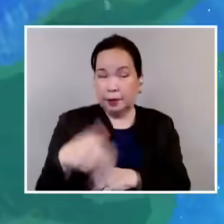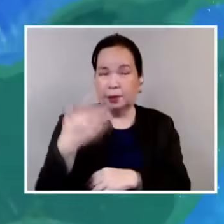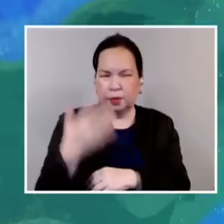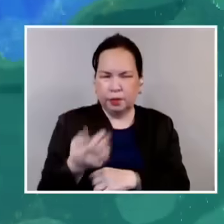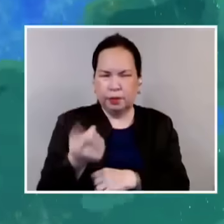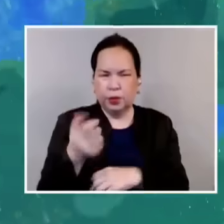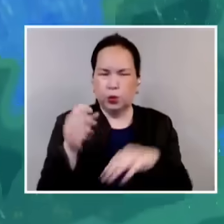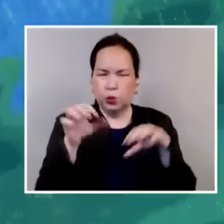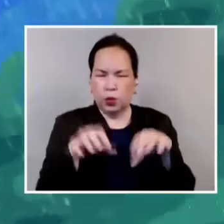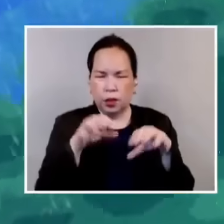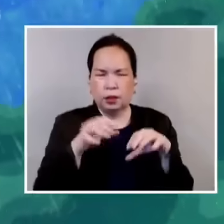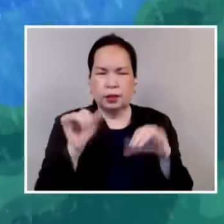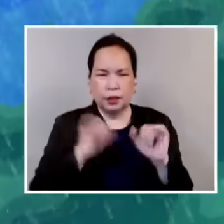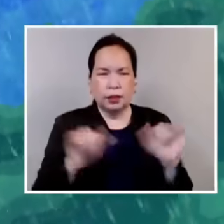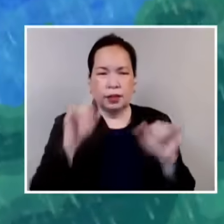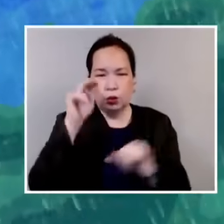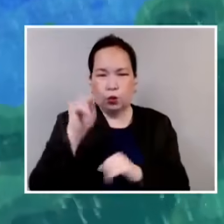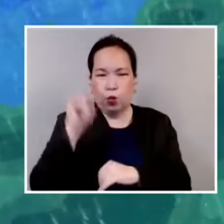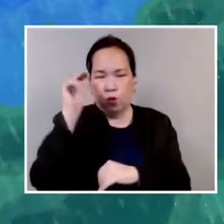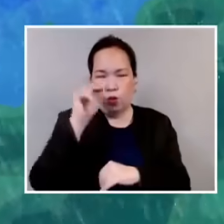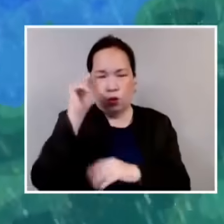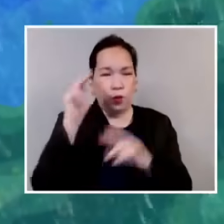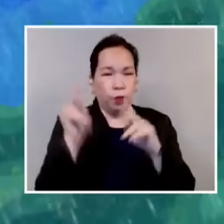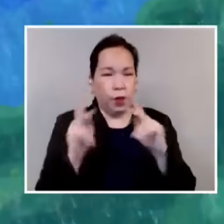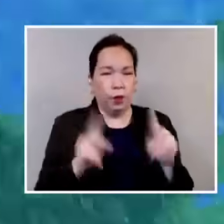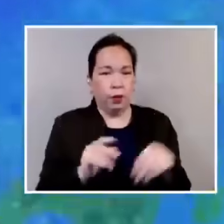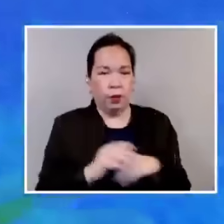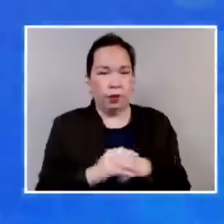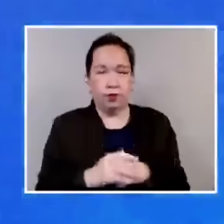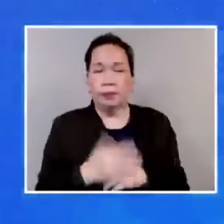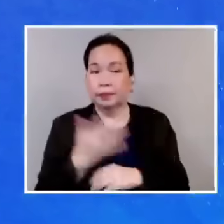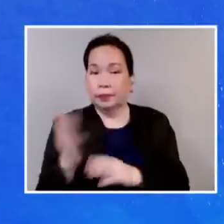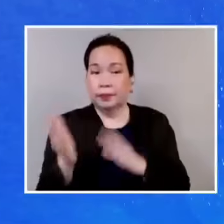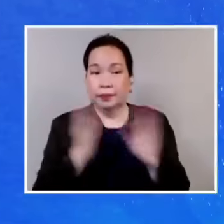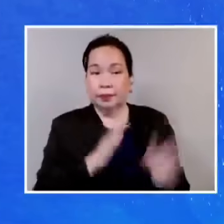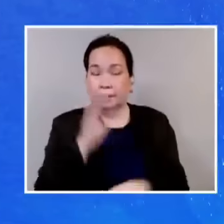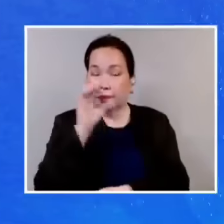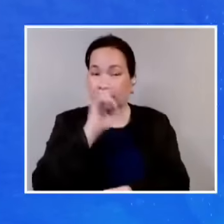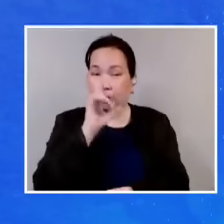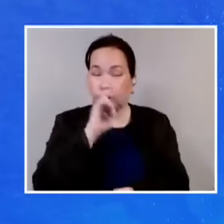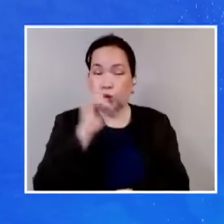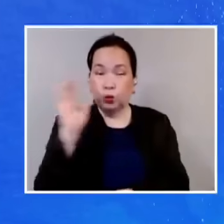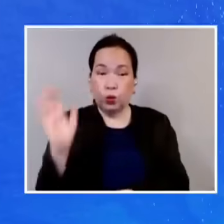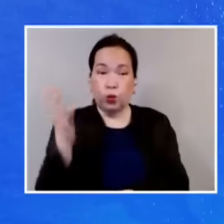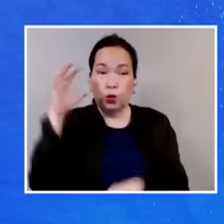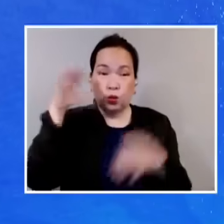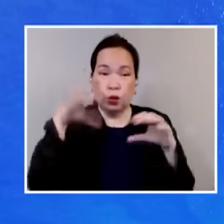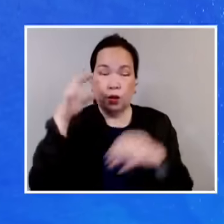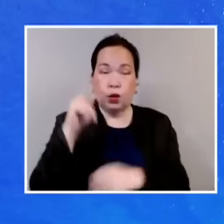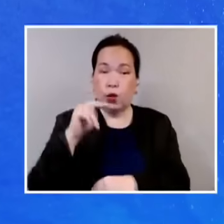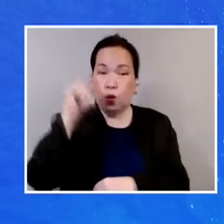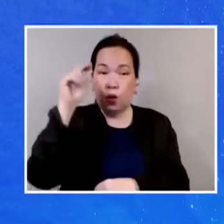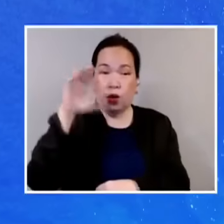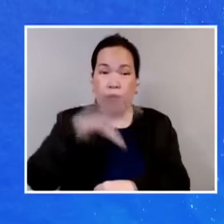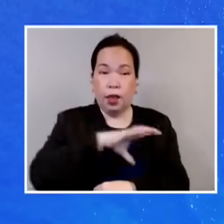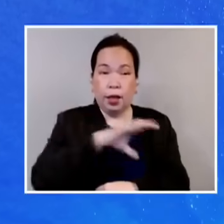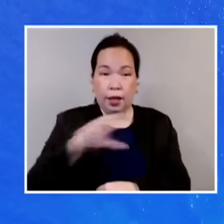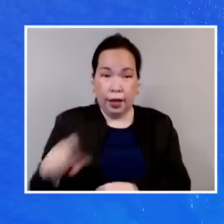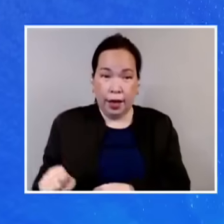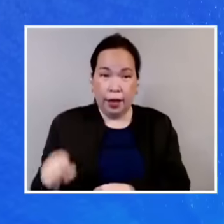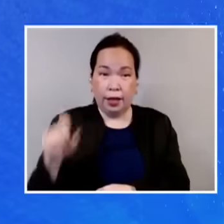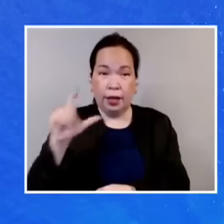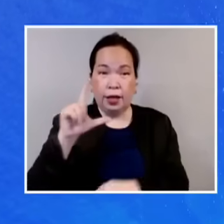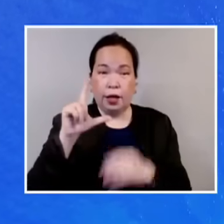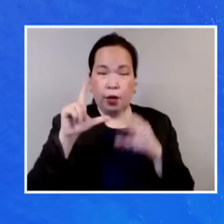katimugang parte ng Palawan. Sa Luzon, maulan na sa umaga sa Northern Cagayan, sa may La Union,